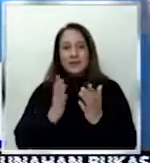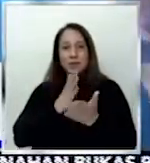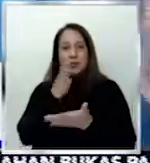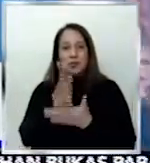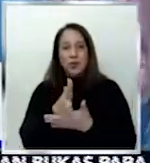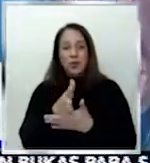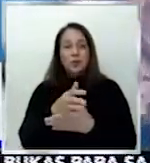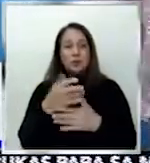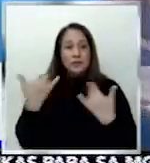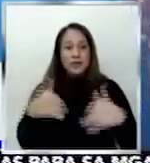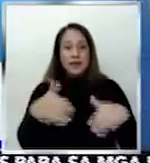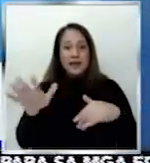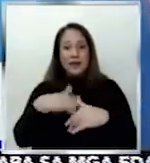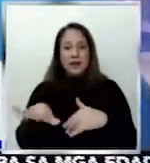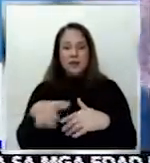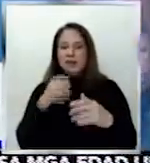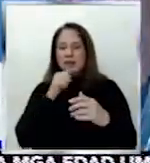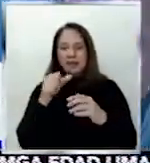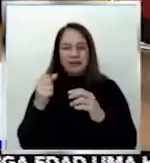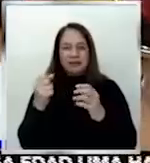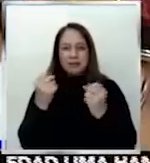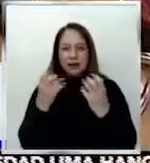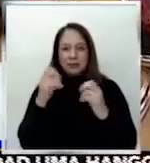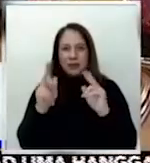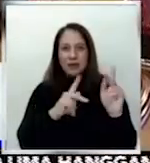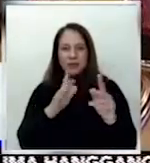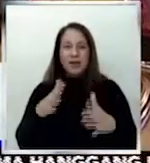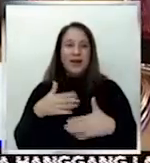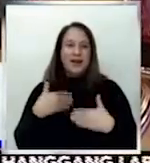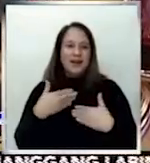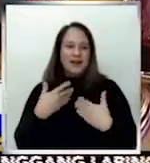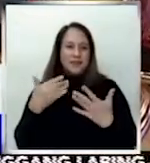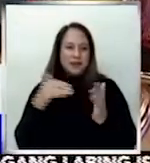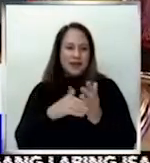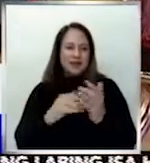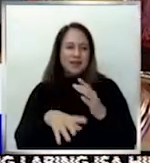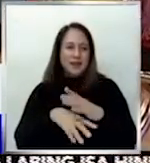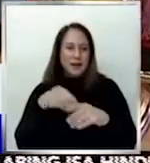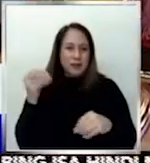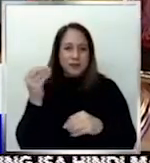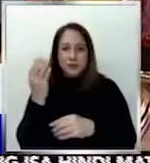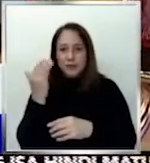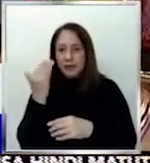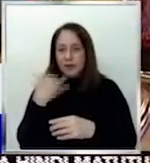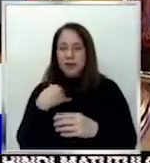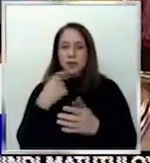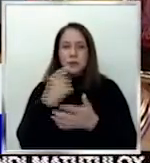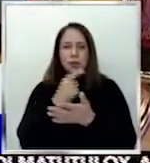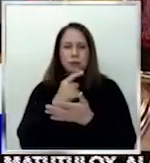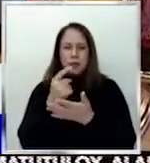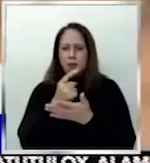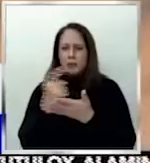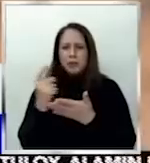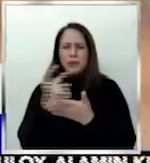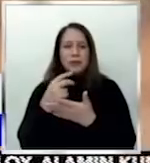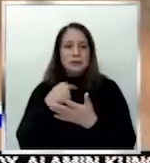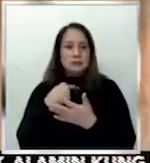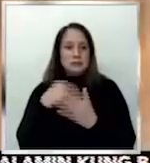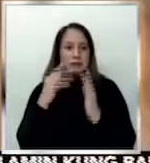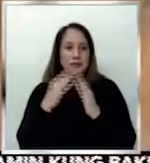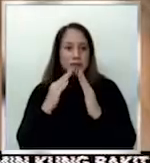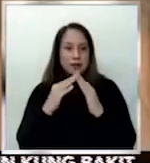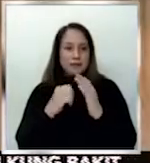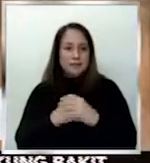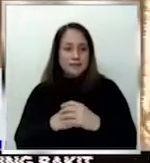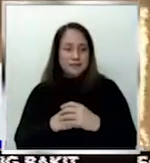hindi dagsa ang tao. Masaya nakalabas ulit kasi po ilang linggo din pong na-stuck ulit sa bahay.